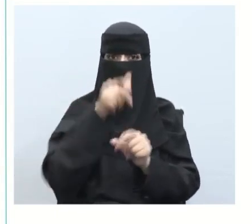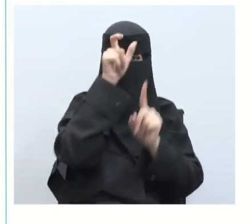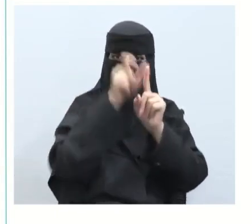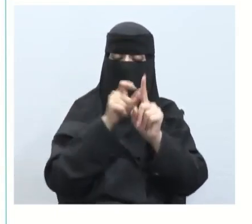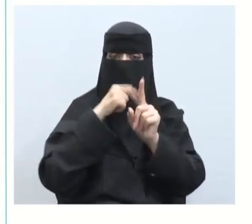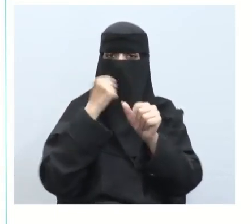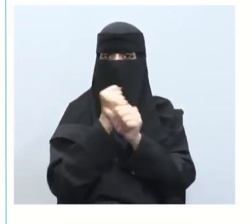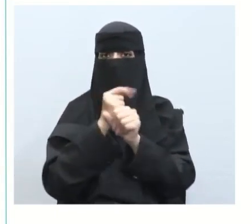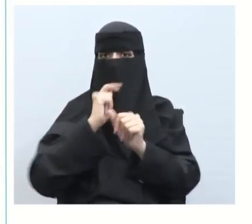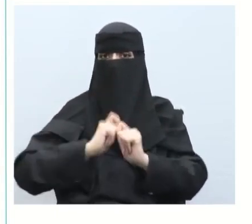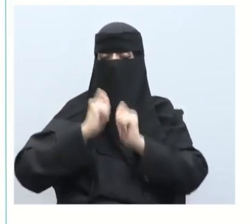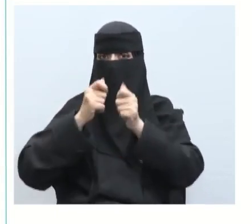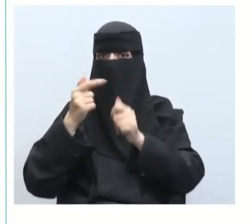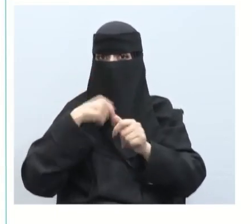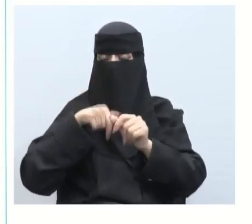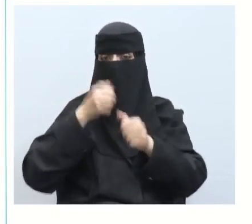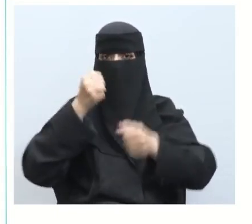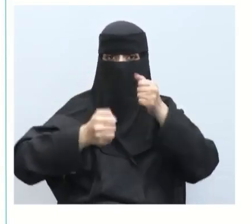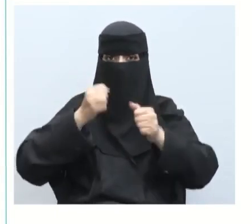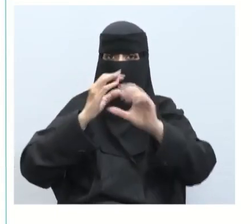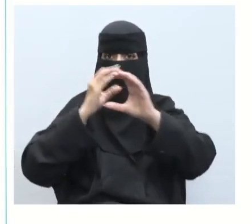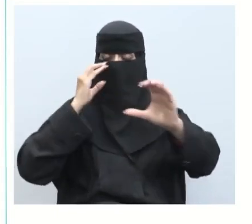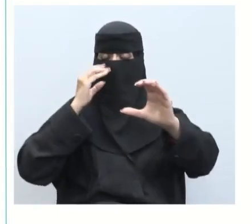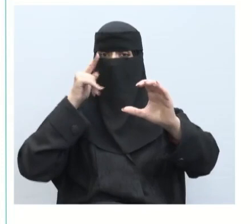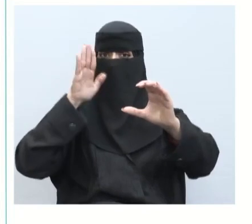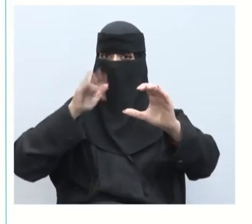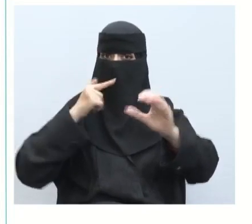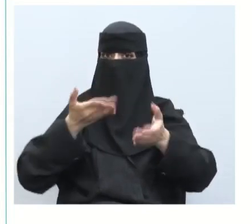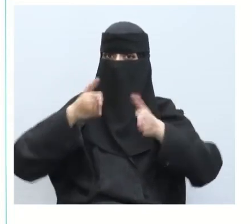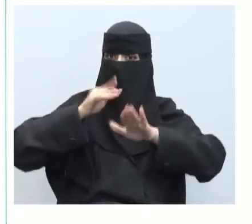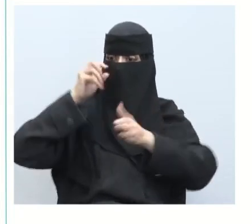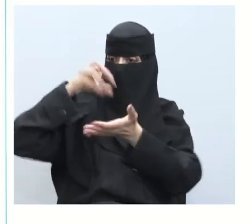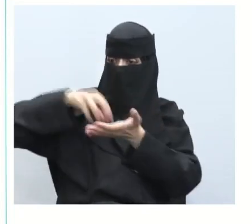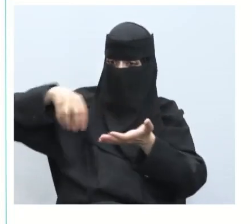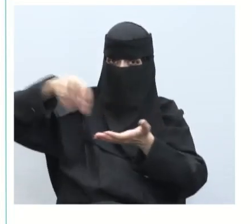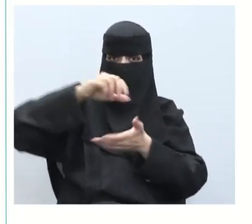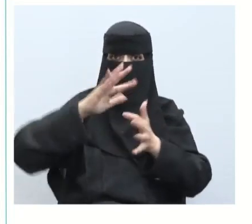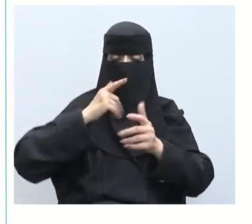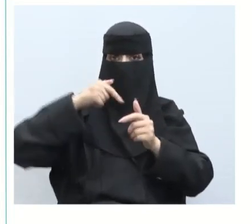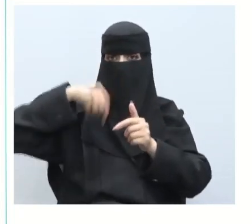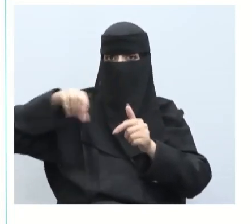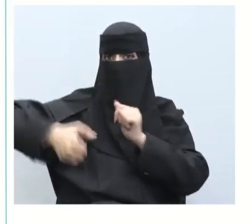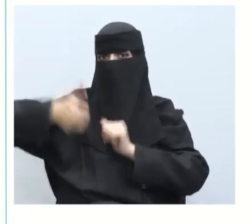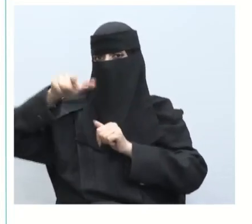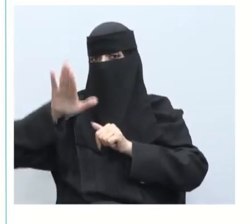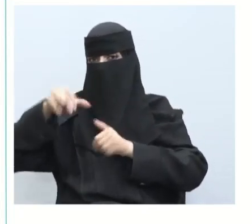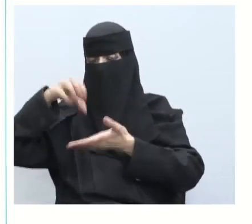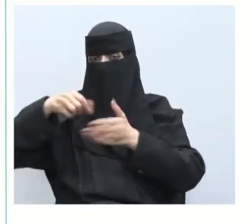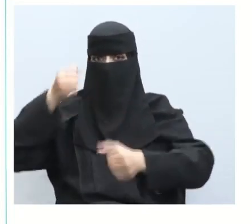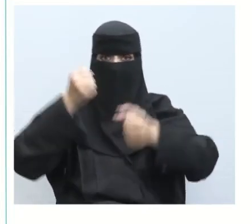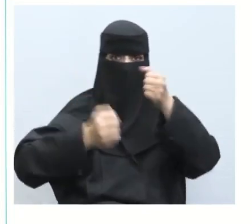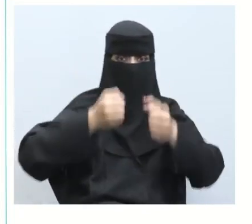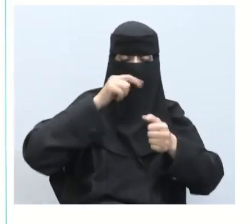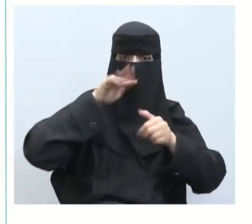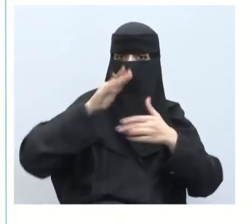الموارد اللازمه سائق الحافله مثلا قد يكون لدينا اكثر من منطقه كل شخص قد يفضل منطقه على اخرى من خلال القياده